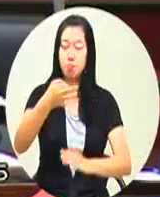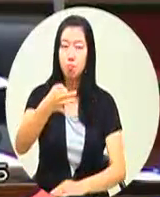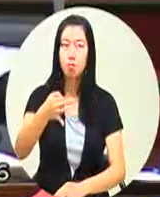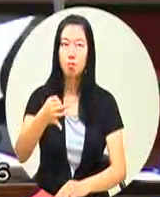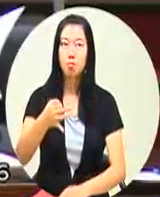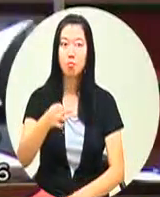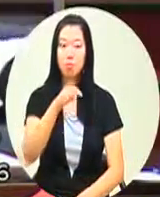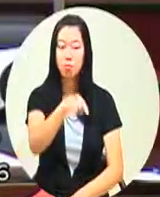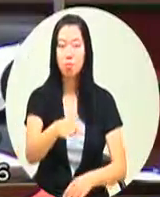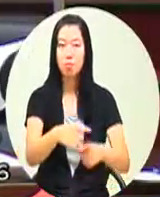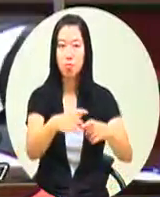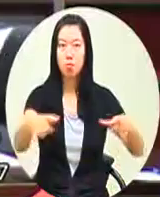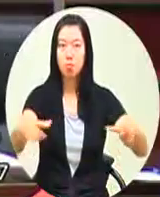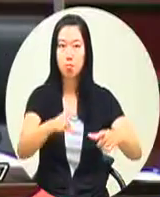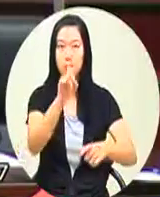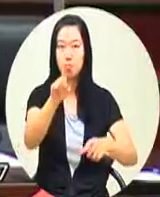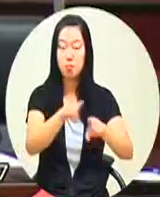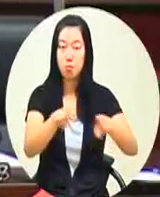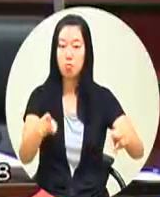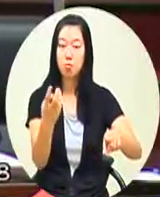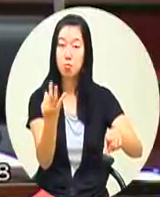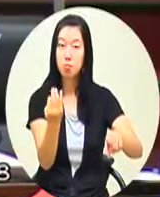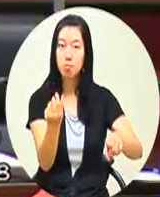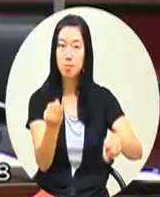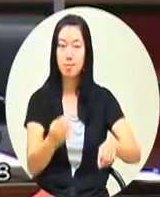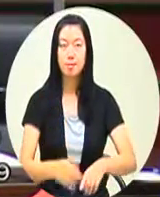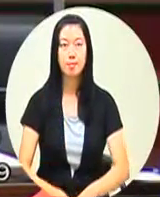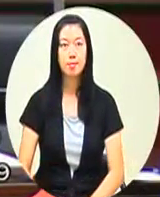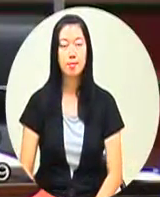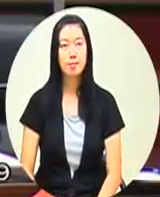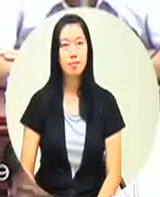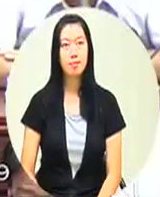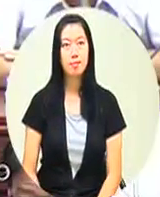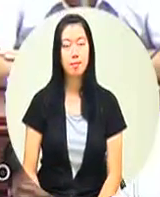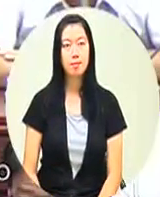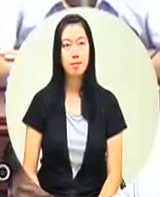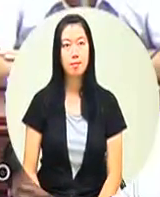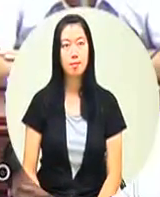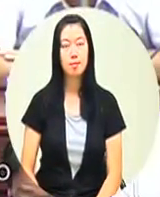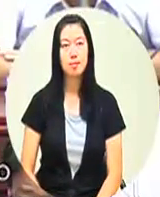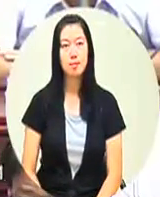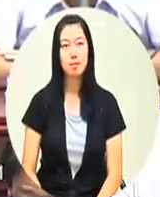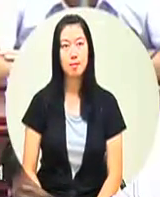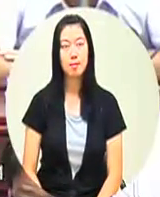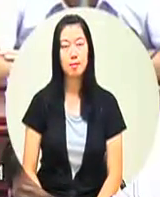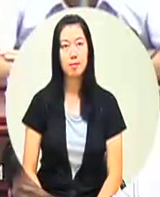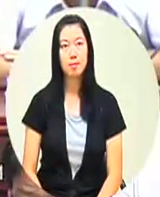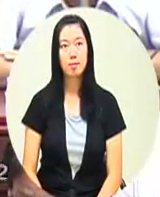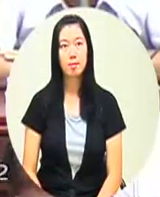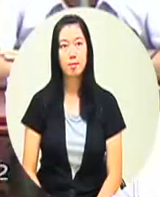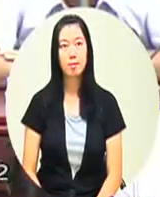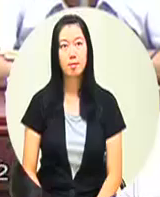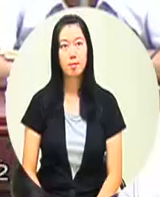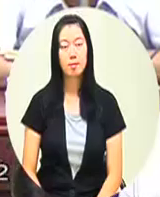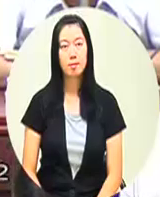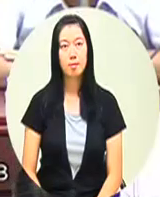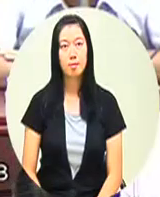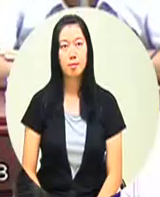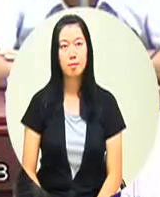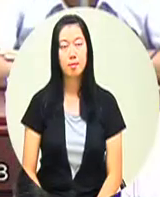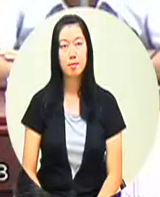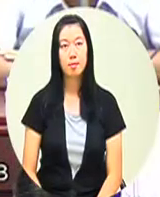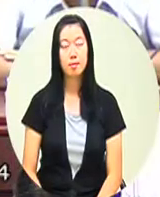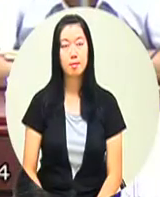那个地段一瓶大概要多少钱？ 啊、哦，谢谢主席，啊、哦，议员了，当时征收